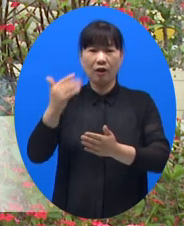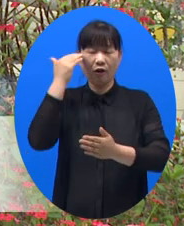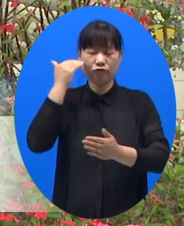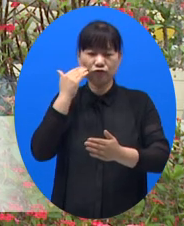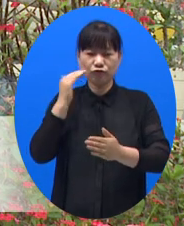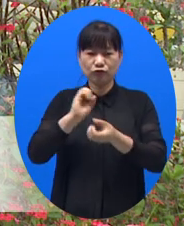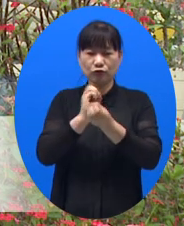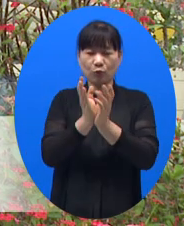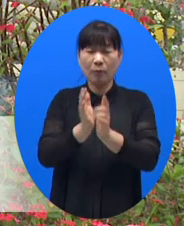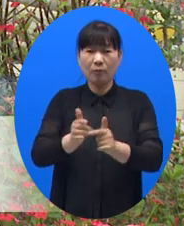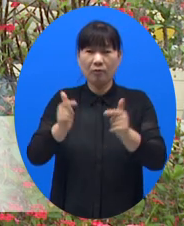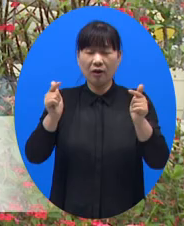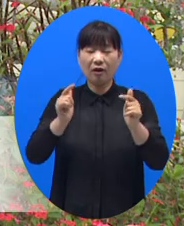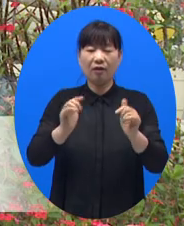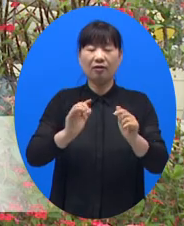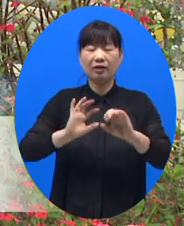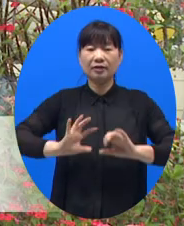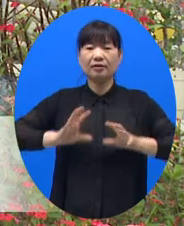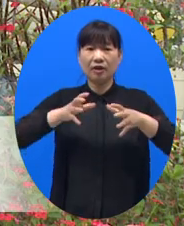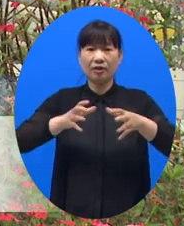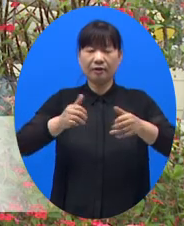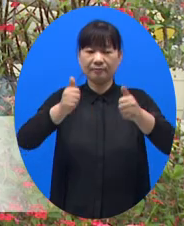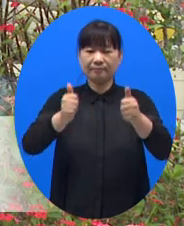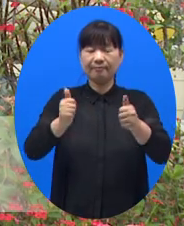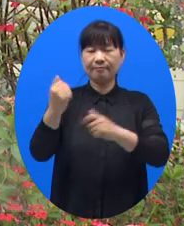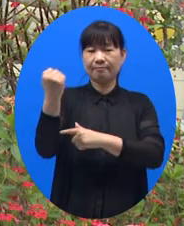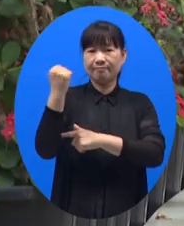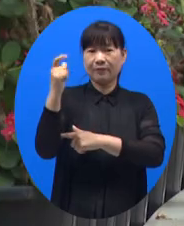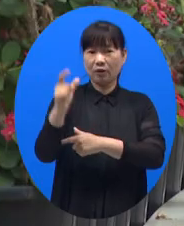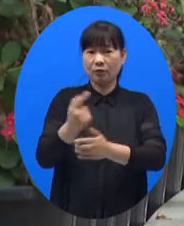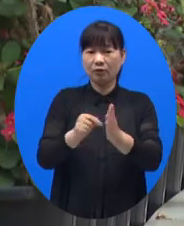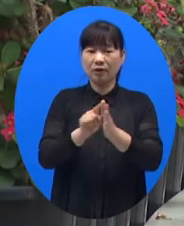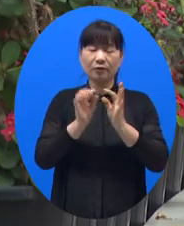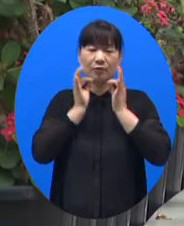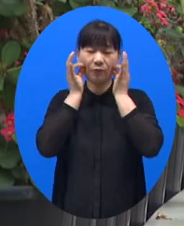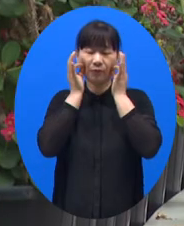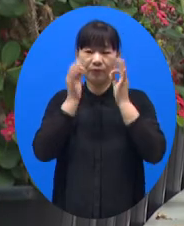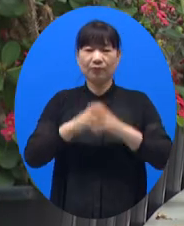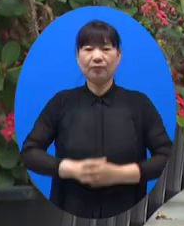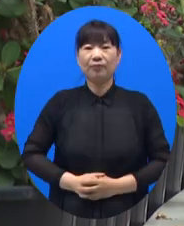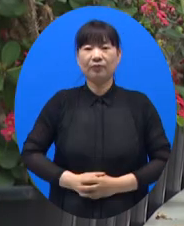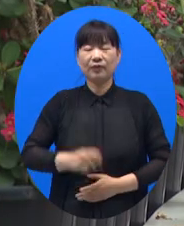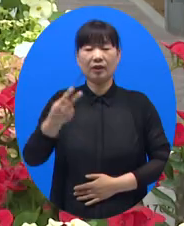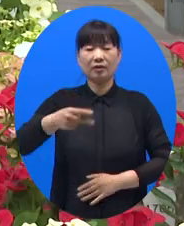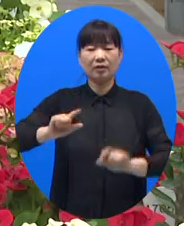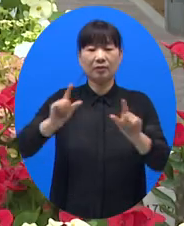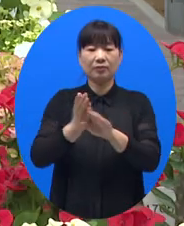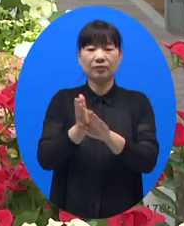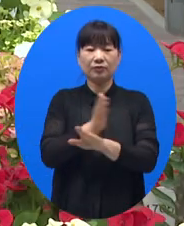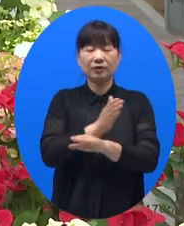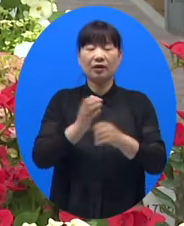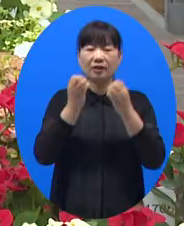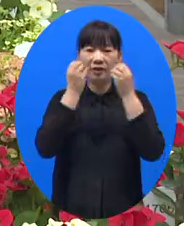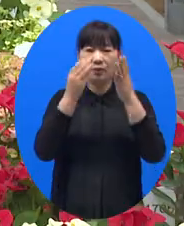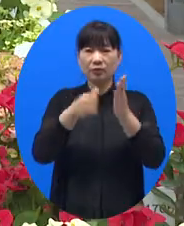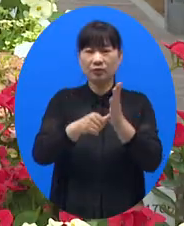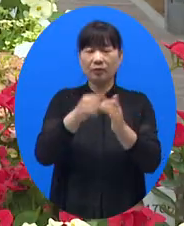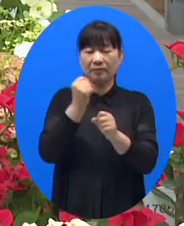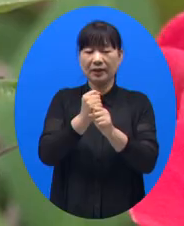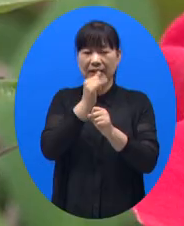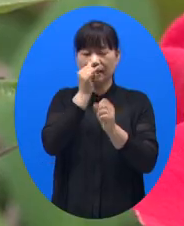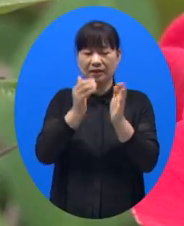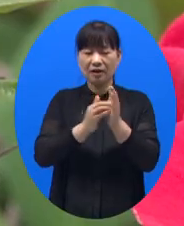국제경쟁력 강화를 위해서 노력하겠습니다 두놈 기원은 2000년부터 꽃기린 시 품종을 개발해